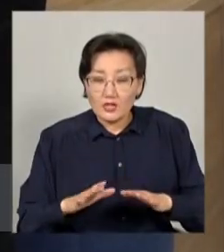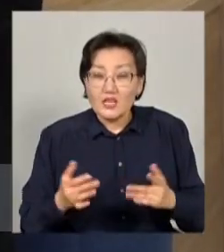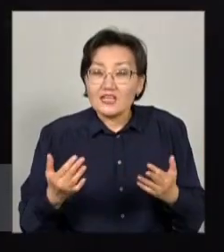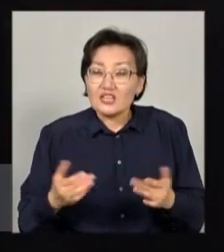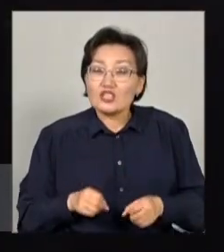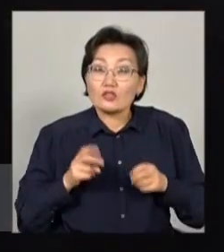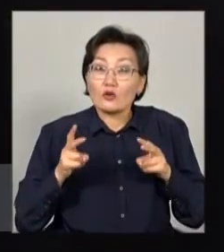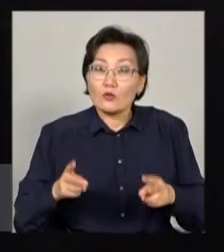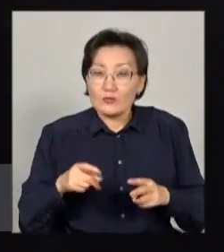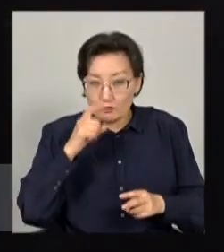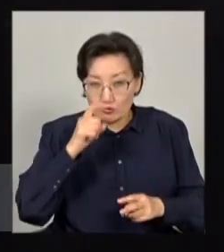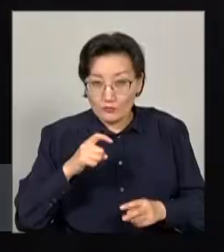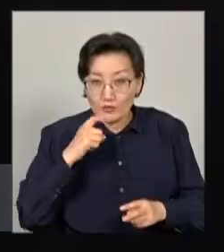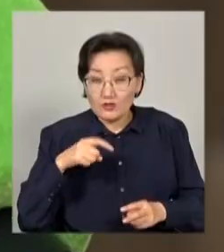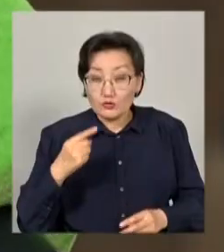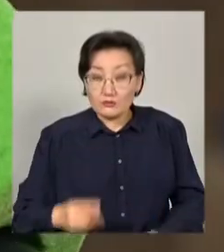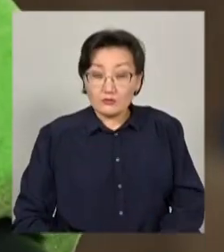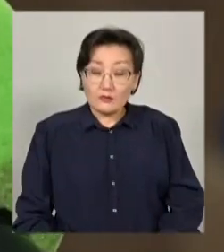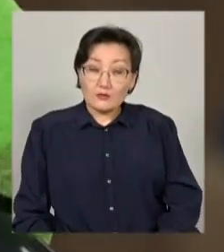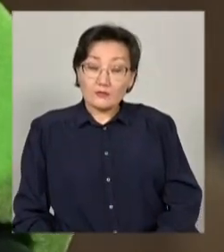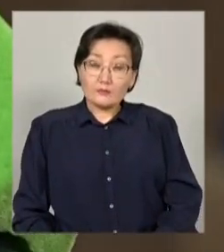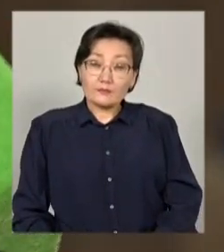қаншалықты қауіпті екенін түсінбей отырғанын айтады.